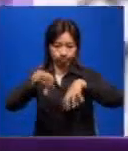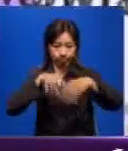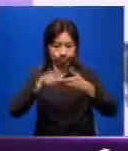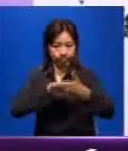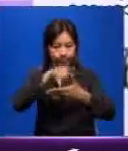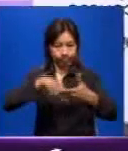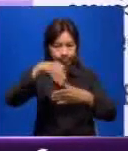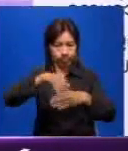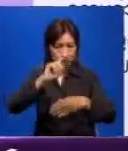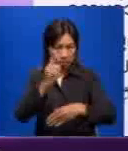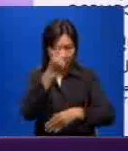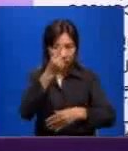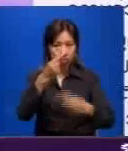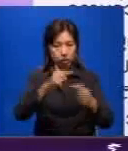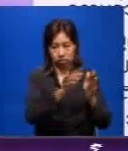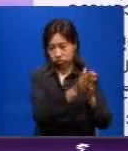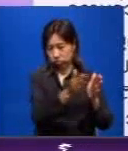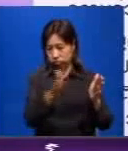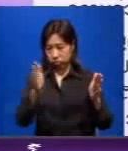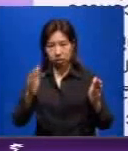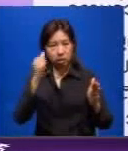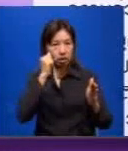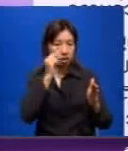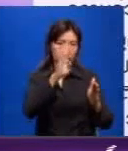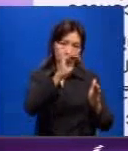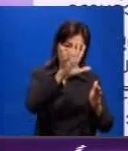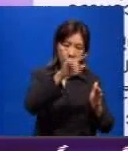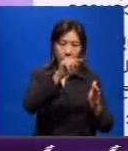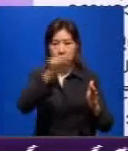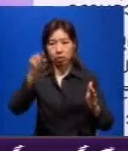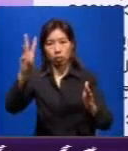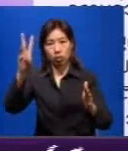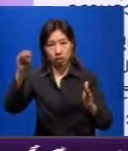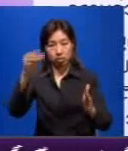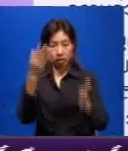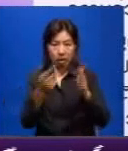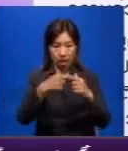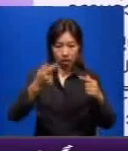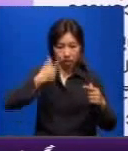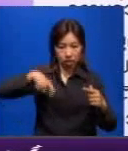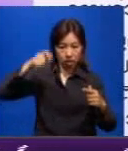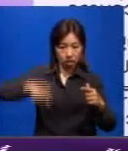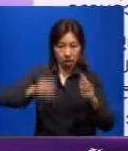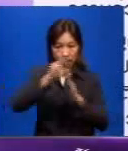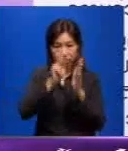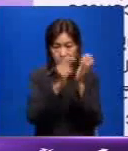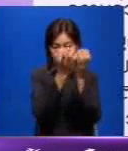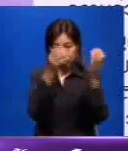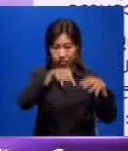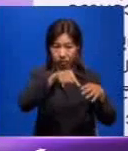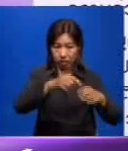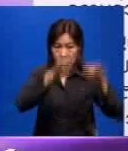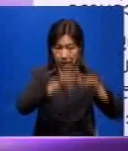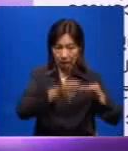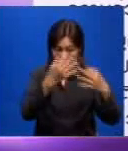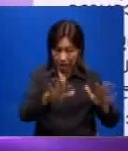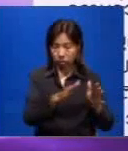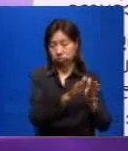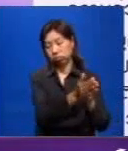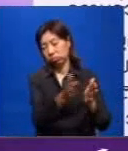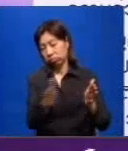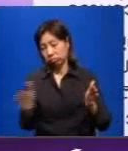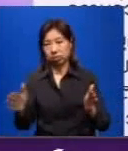ใน 45-60 วันนับตั้งแต่วันที่มีคำวินิจฉัยของศาลรัฐธรรมนูญและหากยังไม่มีรัฐบาลใหม่ที่ม